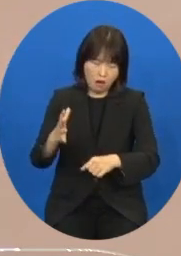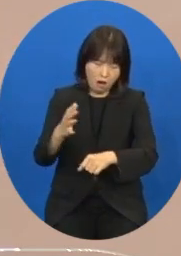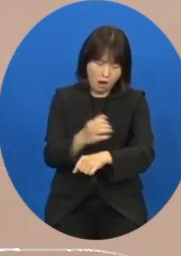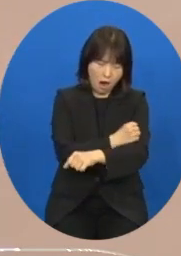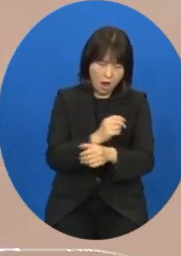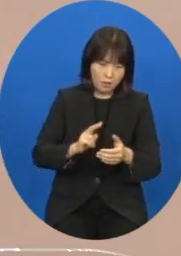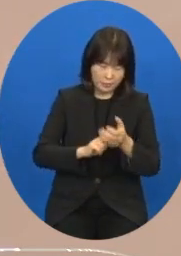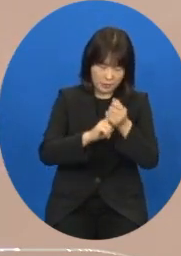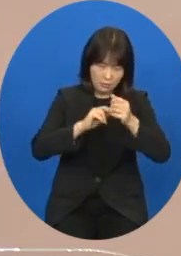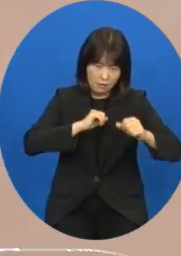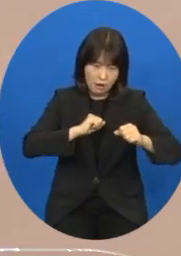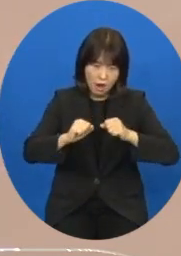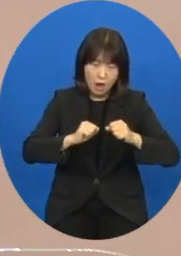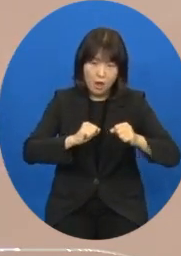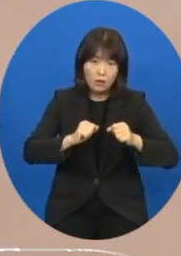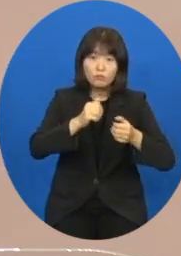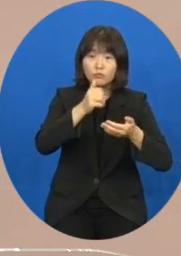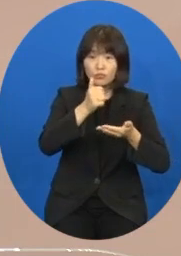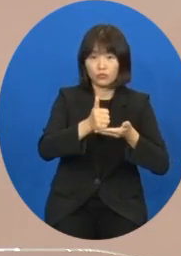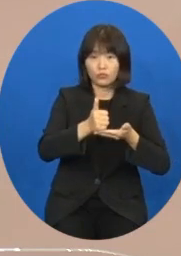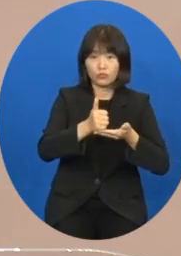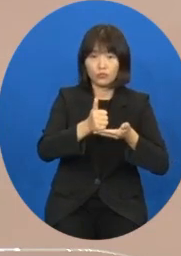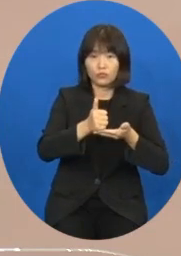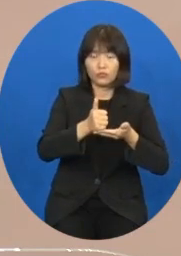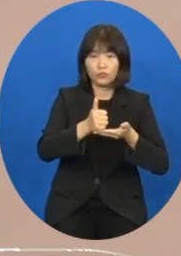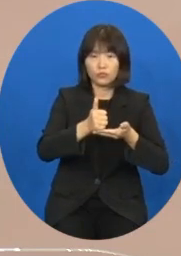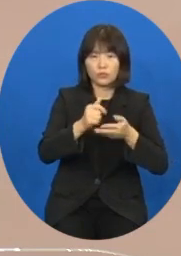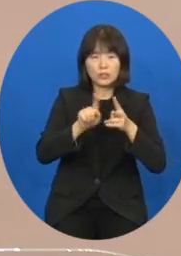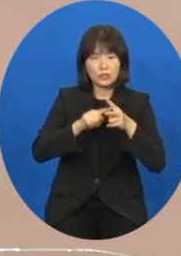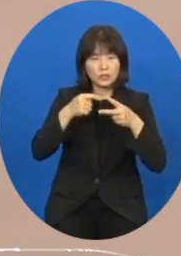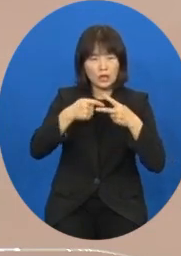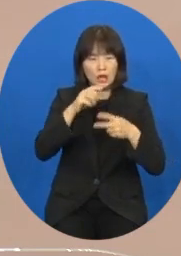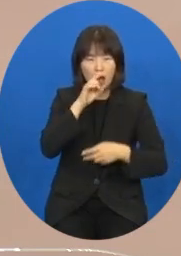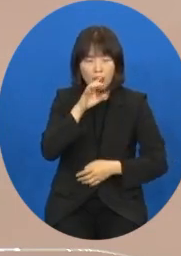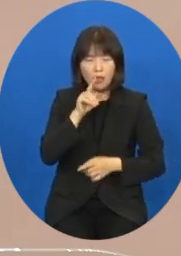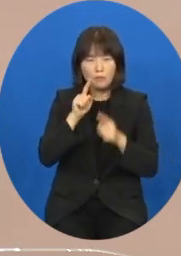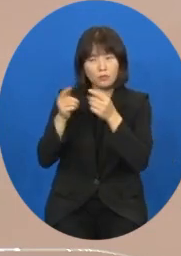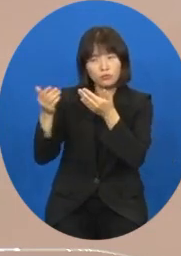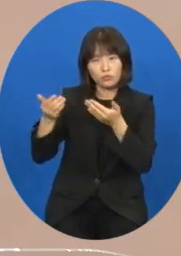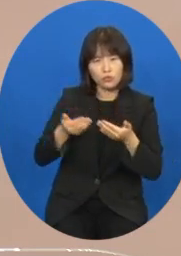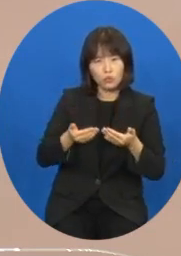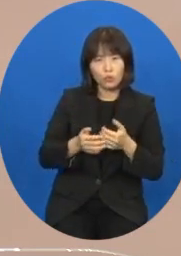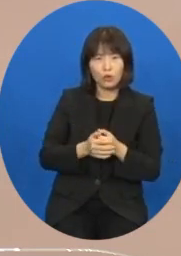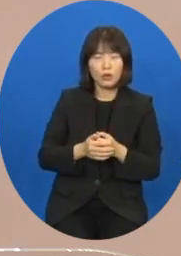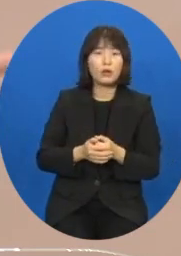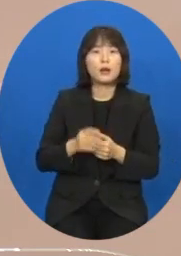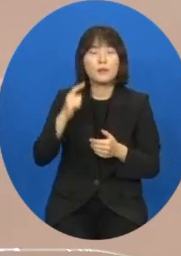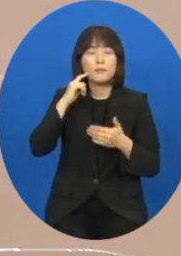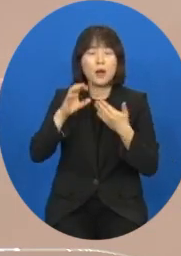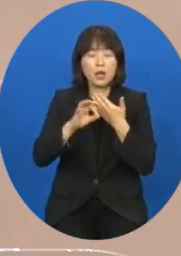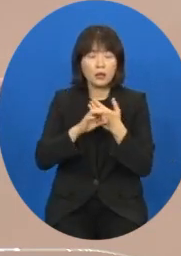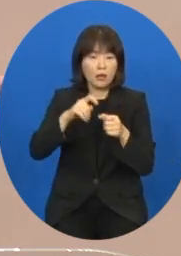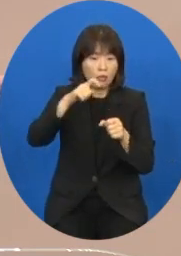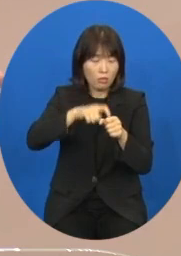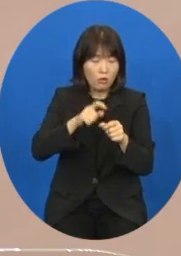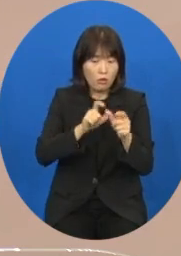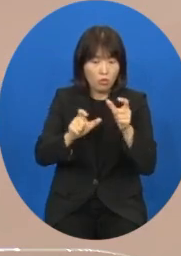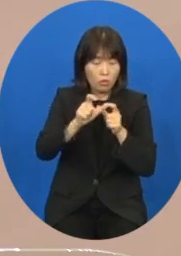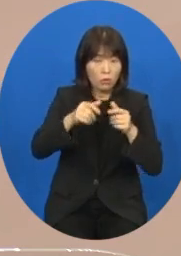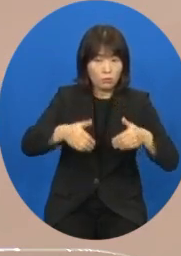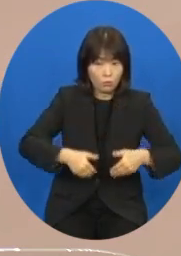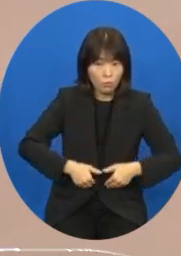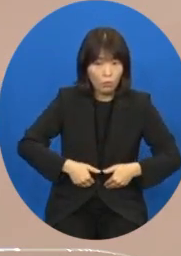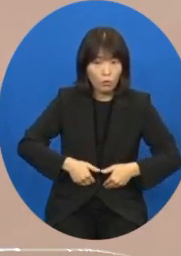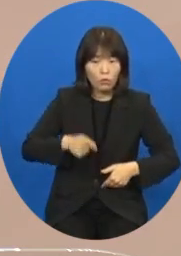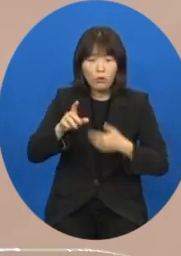행하신 분으로서는 잘 이해가 안 되는 말씀을 하신 거예요. 만약에 떡이 더 필요하면